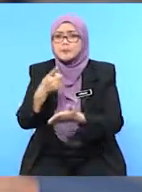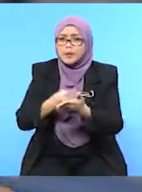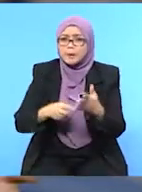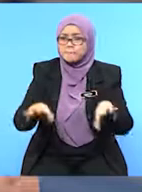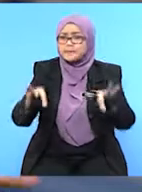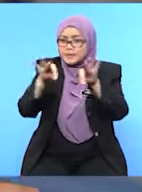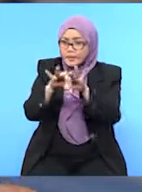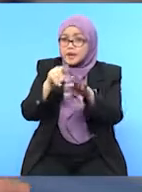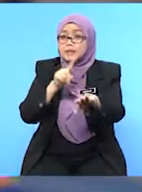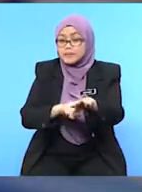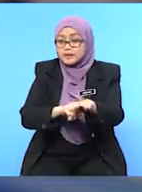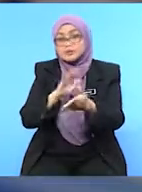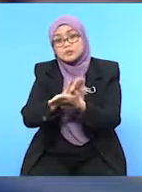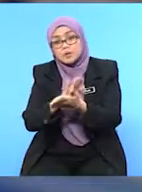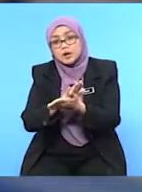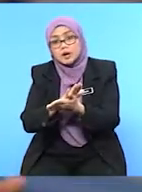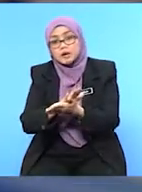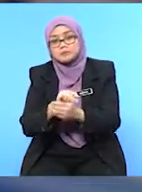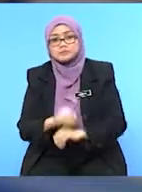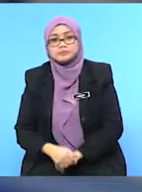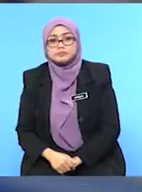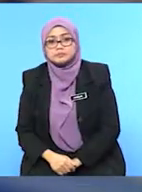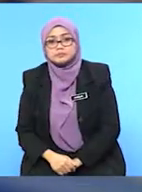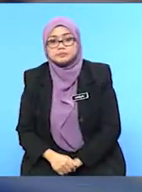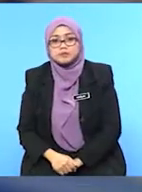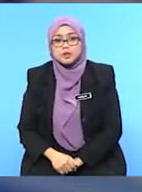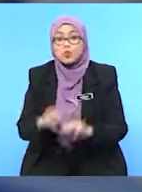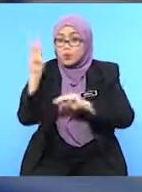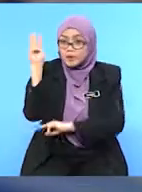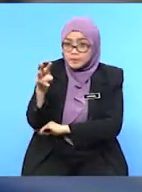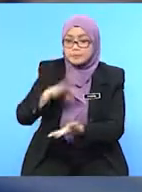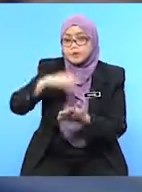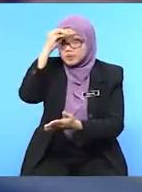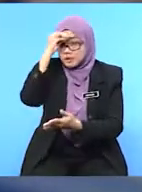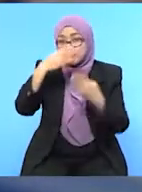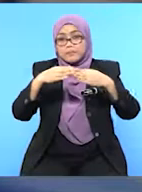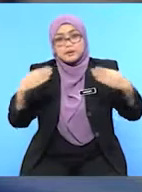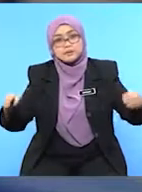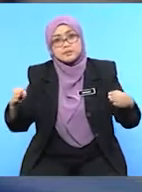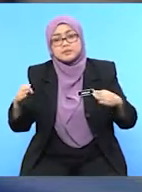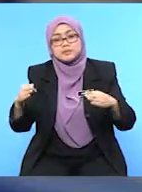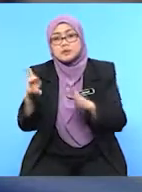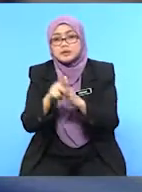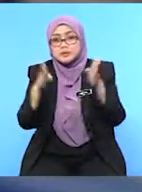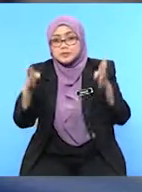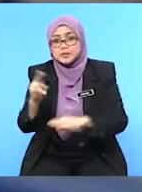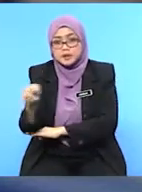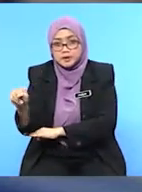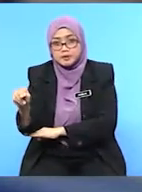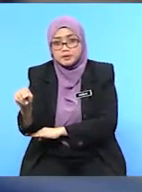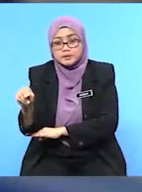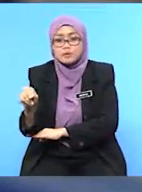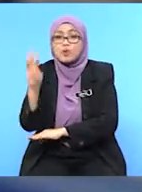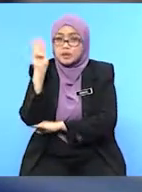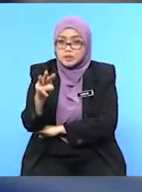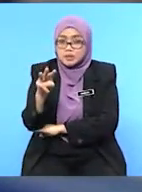sudah selesai kewajiban mempelajari bahasa kebangsaan ini bukan saja dimension tapi disuruh dunia part